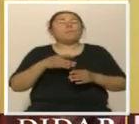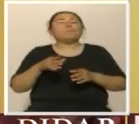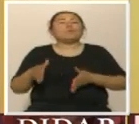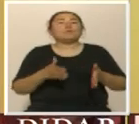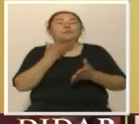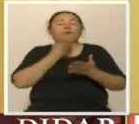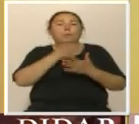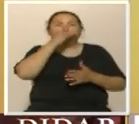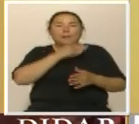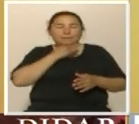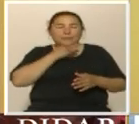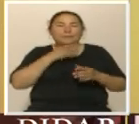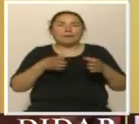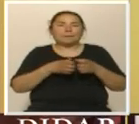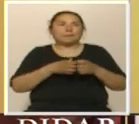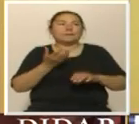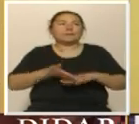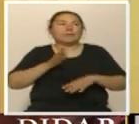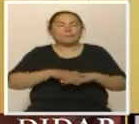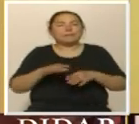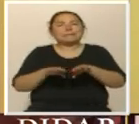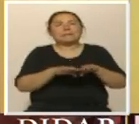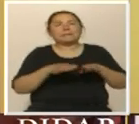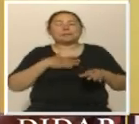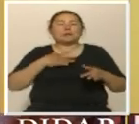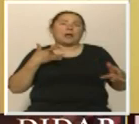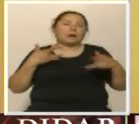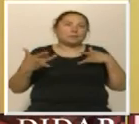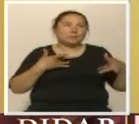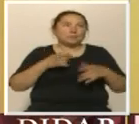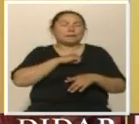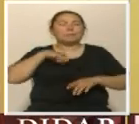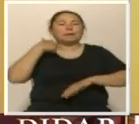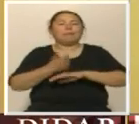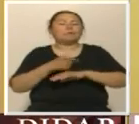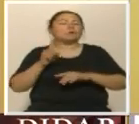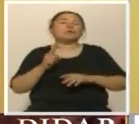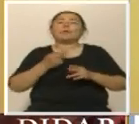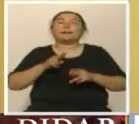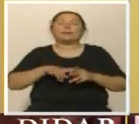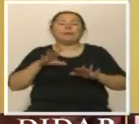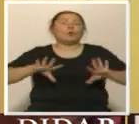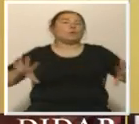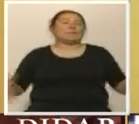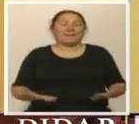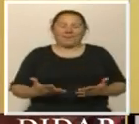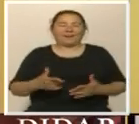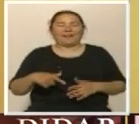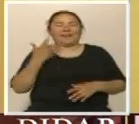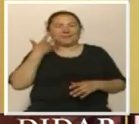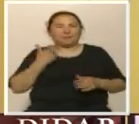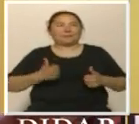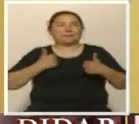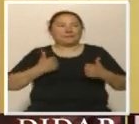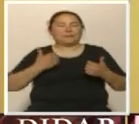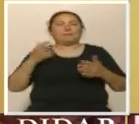работа сотрудников команды намного тяжелее по сравнению с нашей актерской Самое главное чтобы Именно они не уставали тогда мы быстро